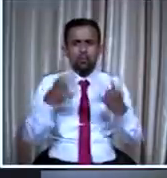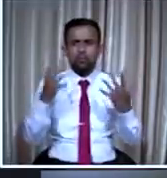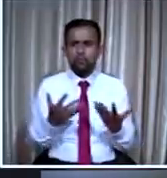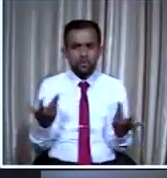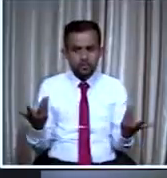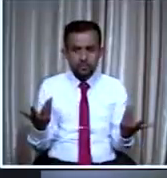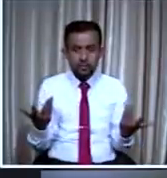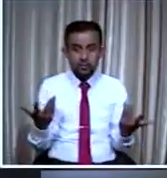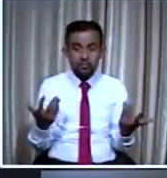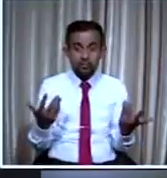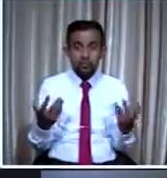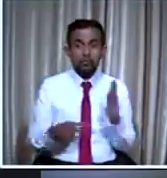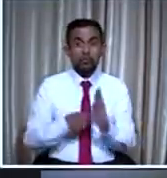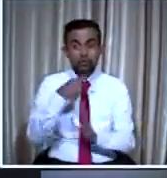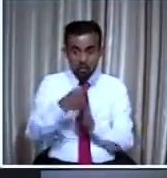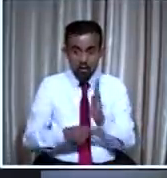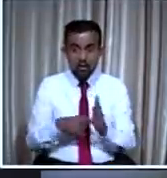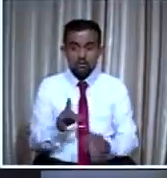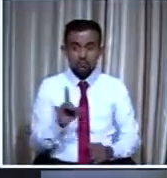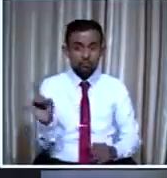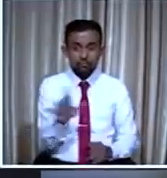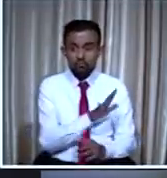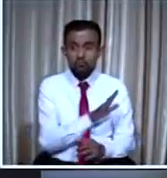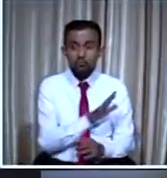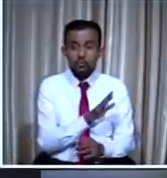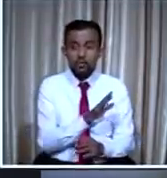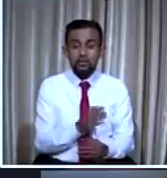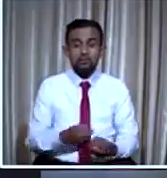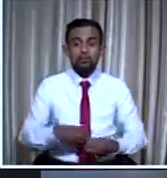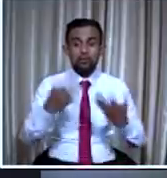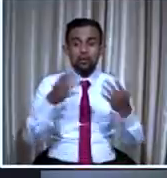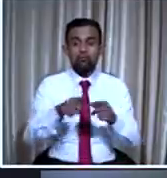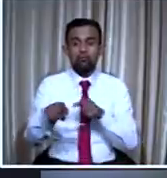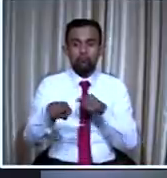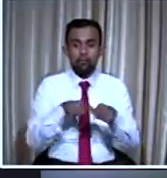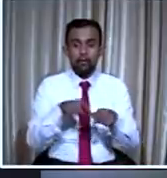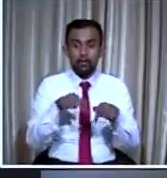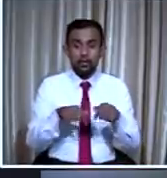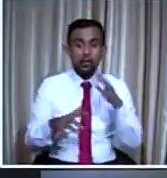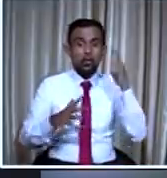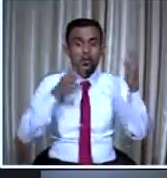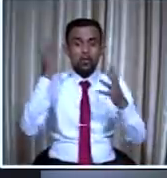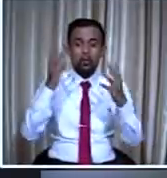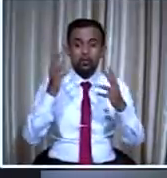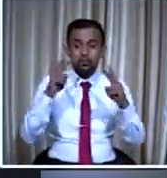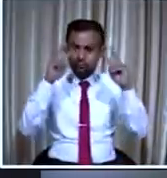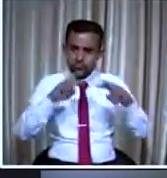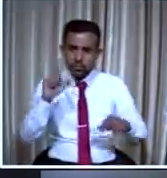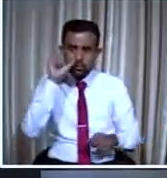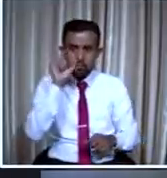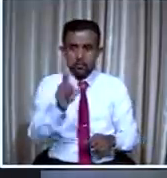නෙවෙයි මුළු මහත් ශ්‍රී ලංකාවටම වැදිච්ච ප්‍රහාරයක් හැටියටයි ලෝකය වික්ෂේෂණය